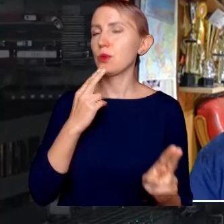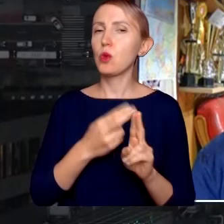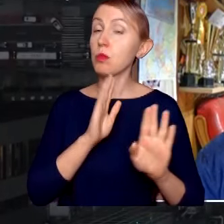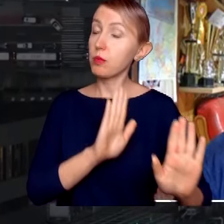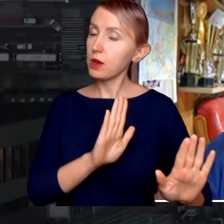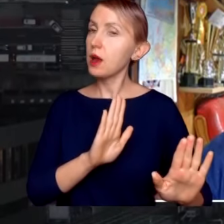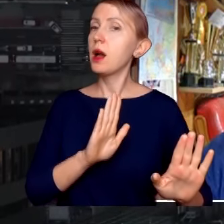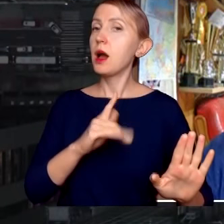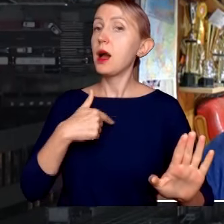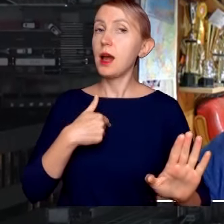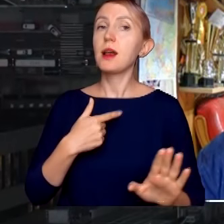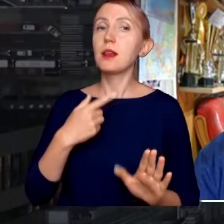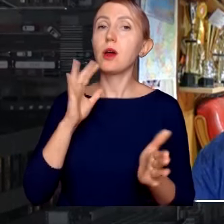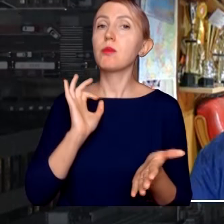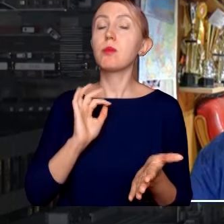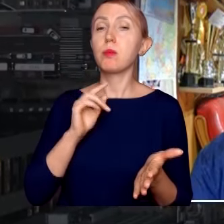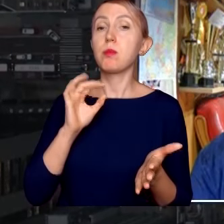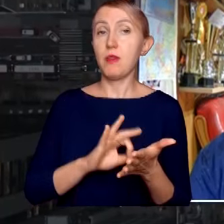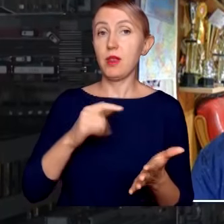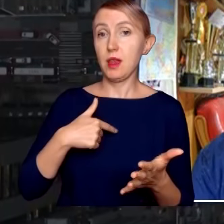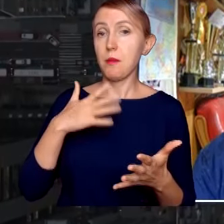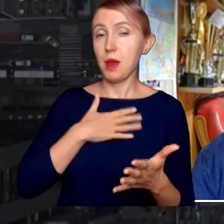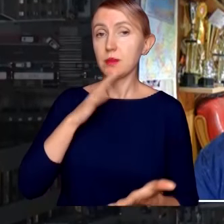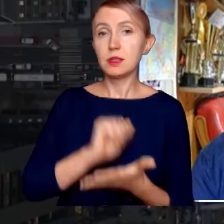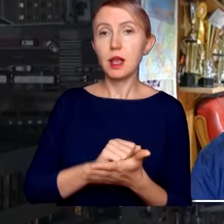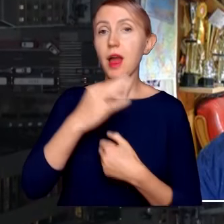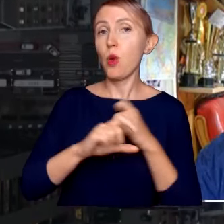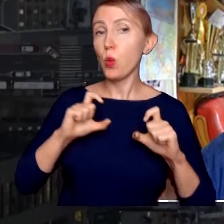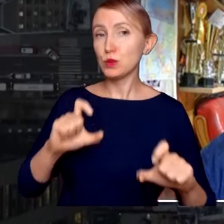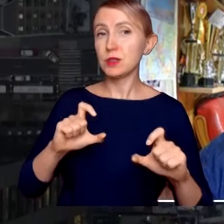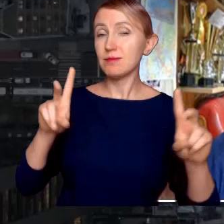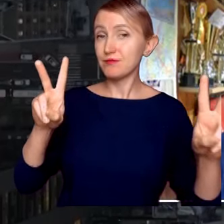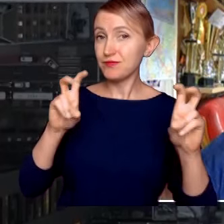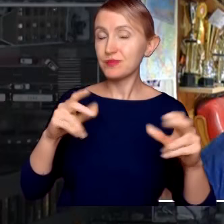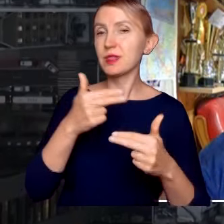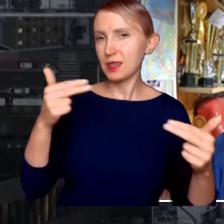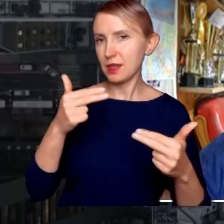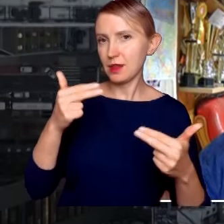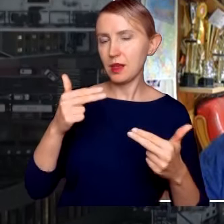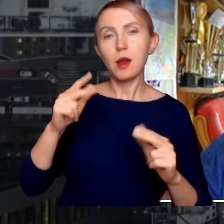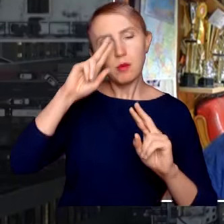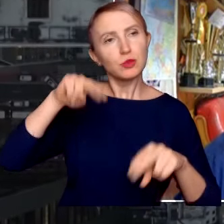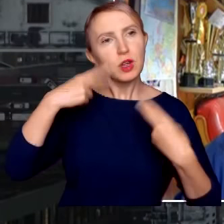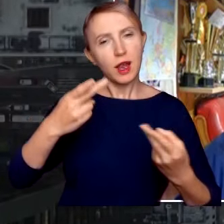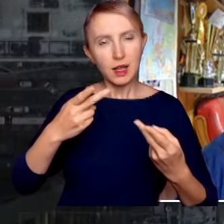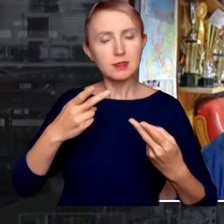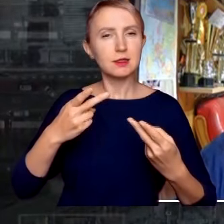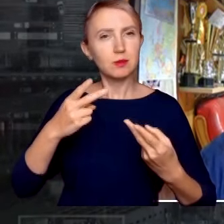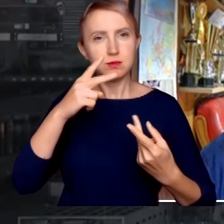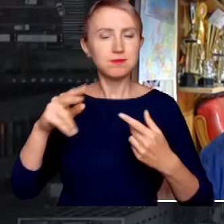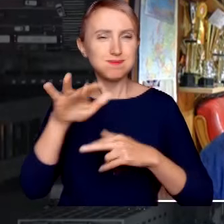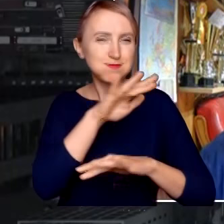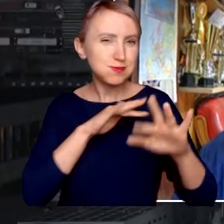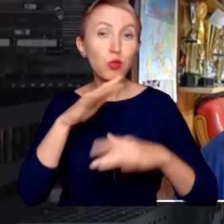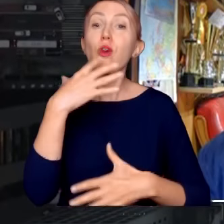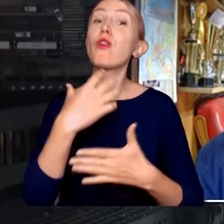panu, zaręczam panu, że ponieważ prowadzę zajęcia na uczelni pod tytułem Przekazy perswazyjne i rozmawiamy o manipulacji, to wykorzystam pana wypowiedź